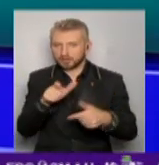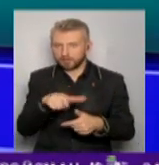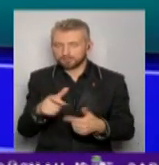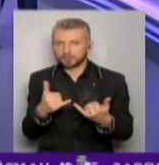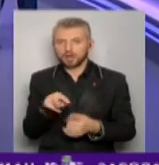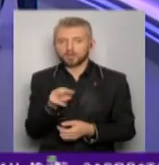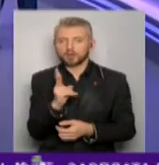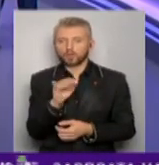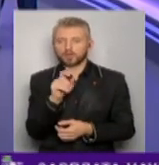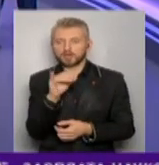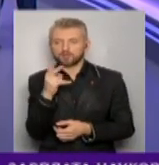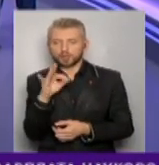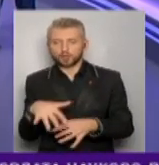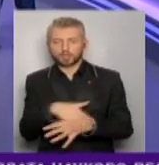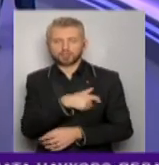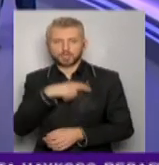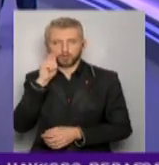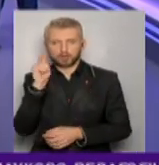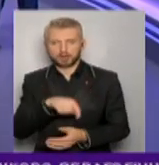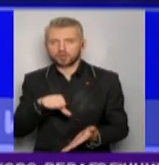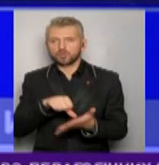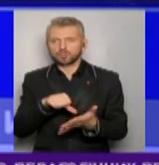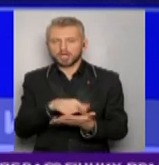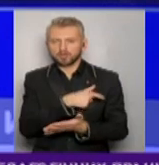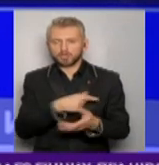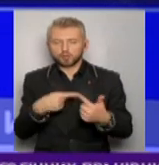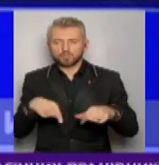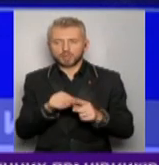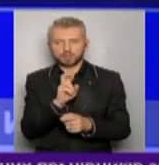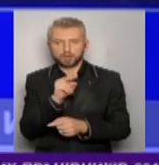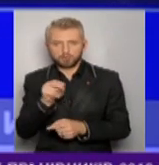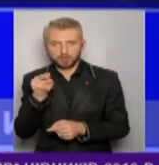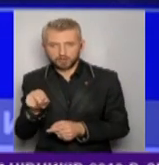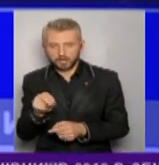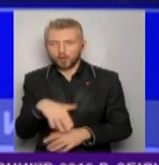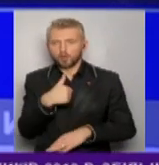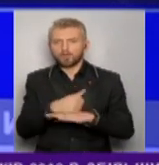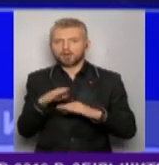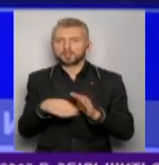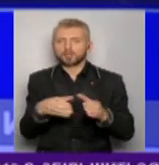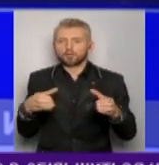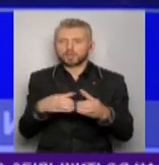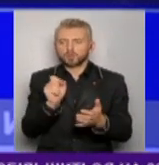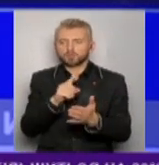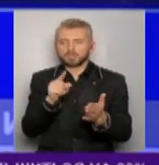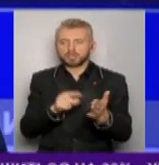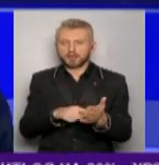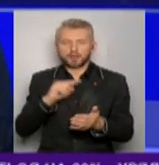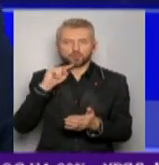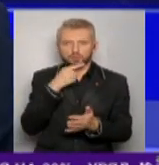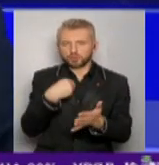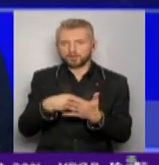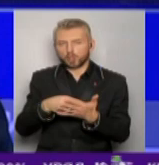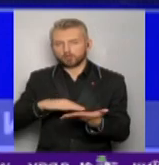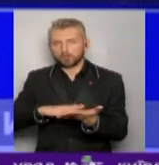Леонід Козаченко, народний депутат України, член депутатської фракції партії «Блок Петра Порошенка», голова підкомітету з питань економічної і фінансової політики